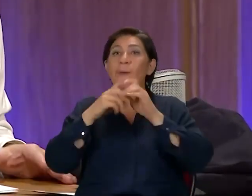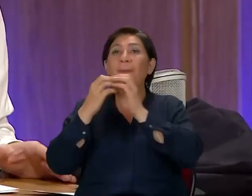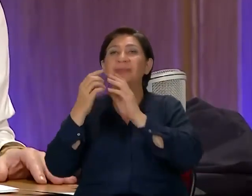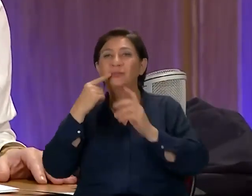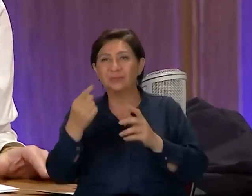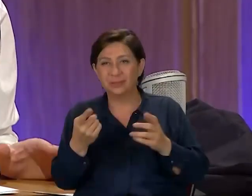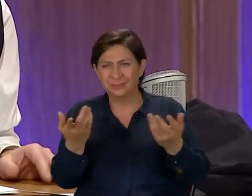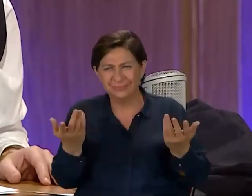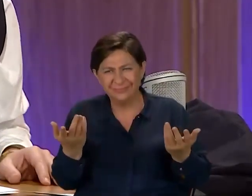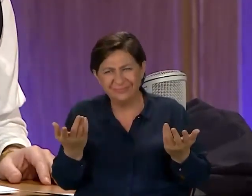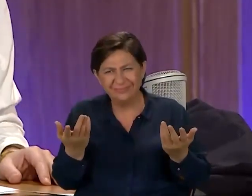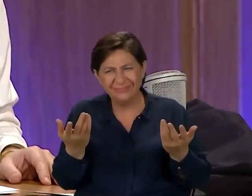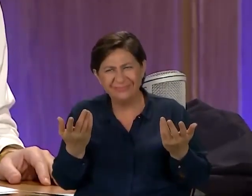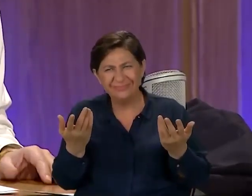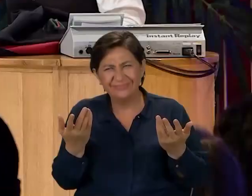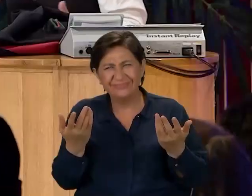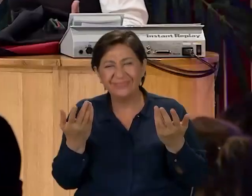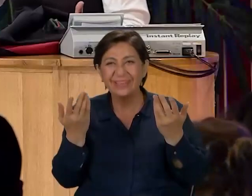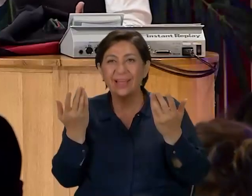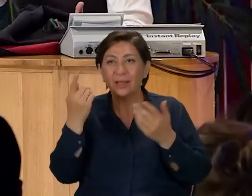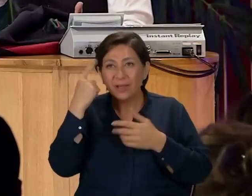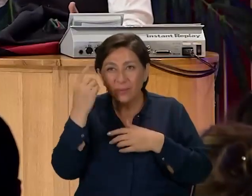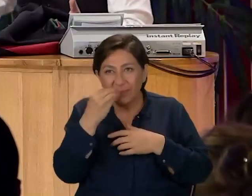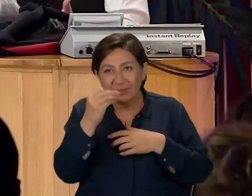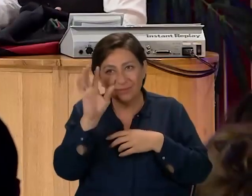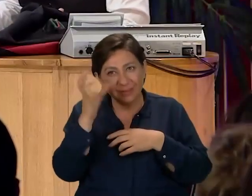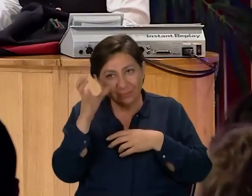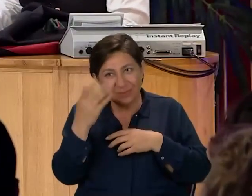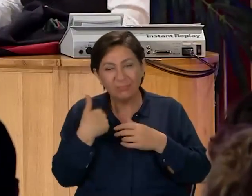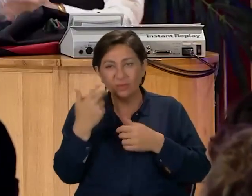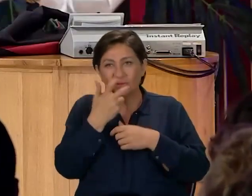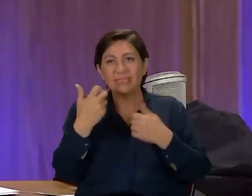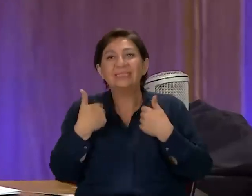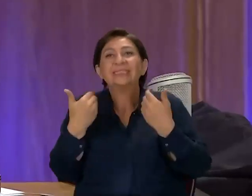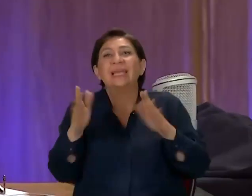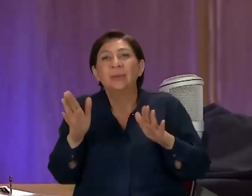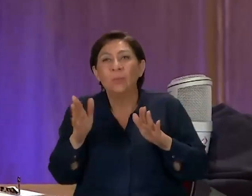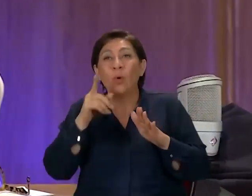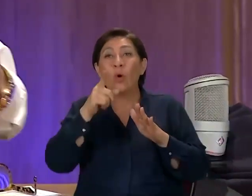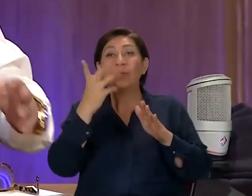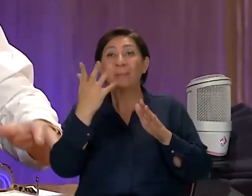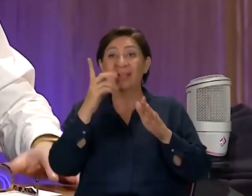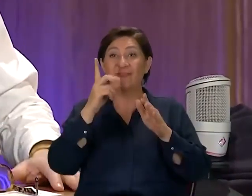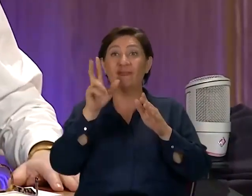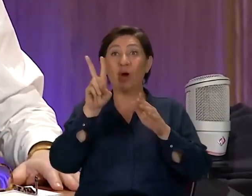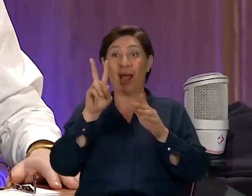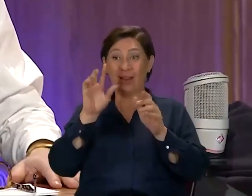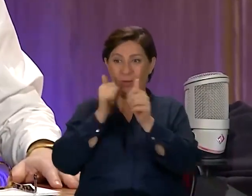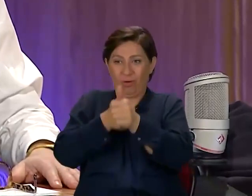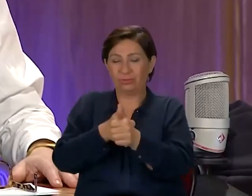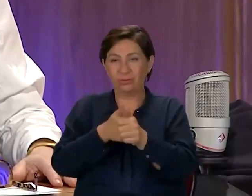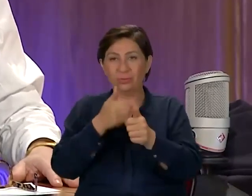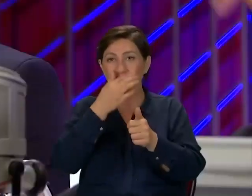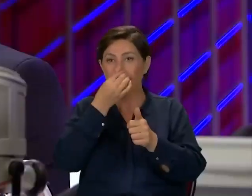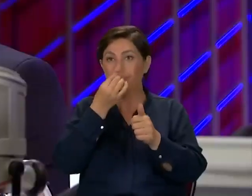bella bella bella falan. Ama hakikaten o ya, kadar yani. Ya kafayı mı yediniz diyorum. Ben şarkıcı mıyım? Onu da bir vokal koçu çıkartıyor değil mi o çocuğun? Tabii